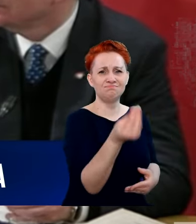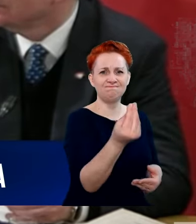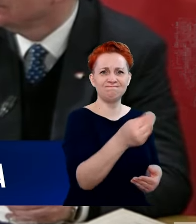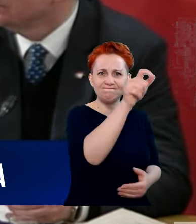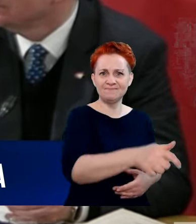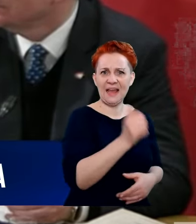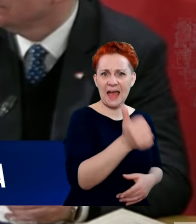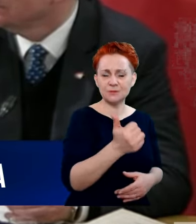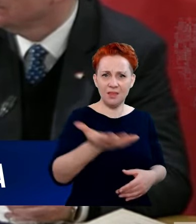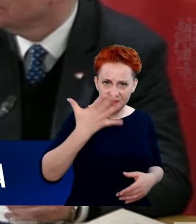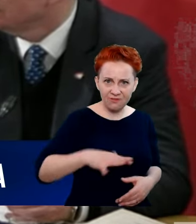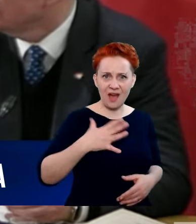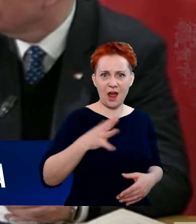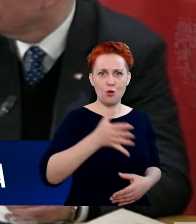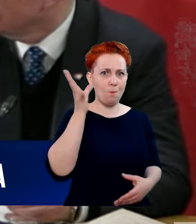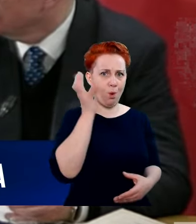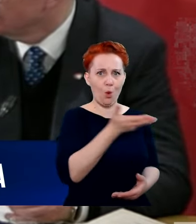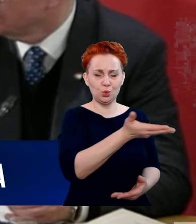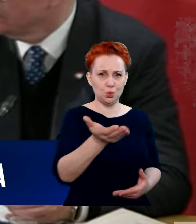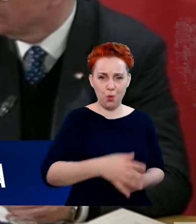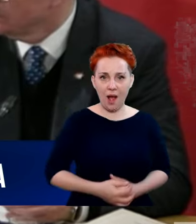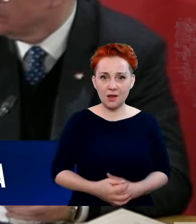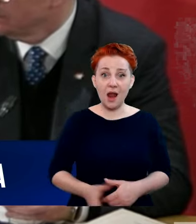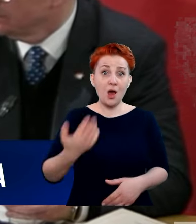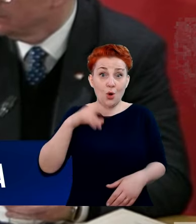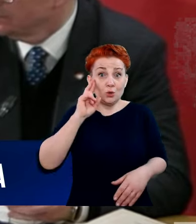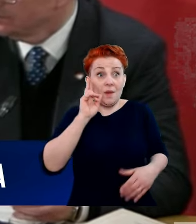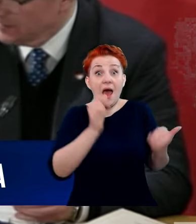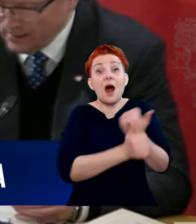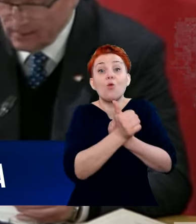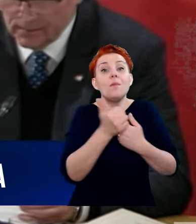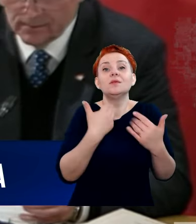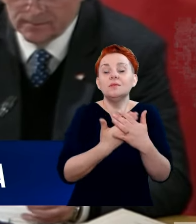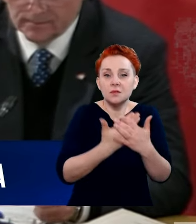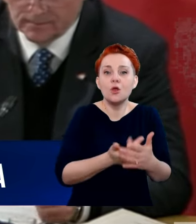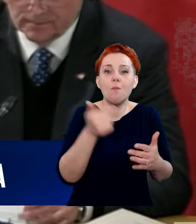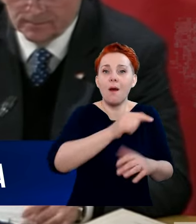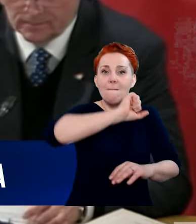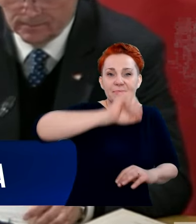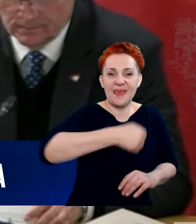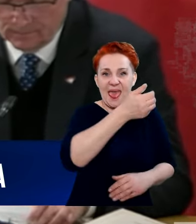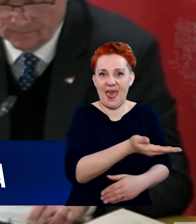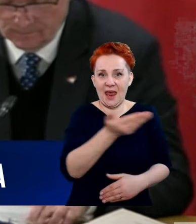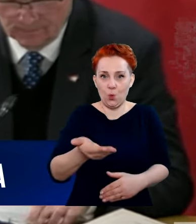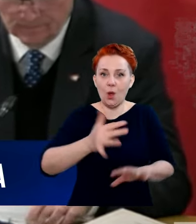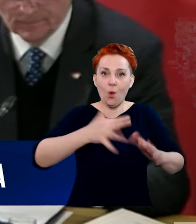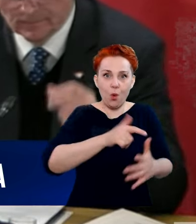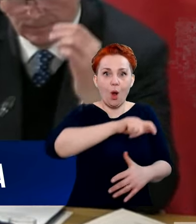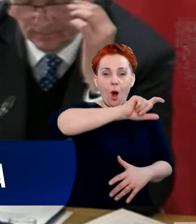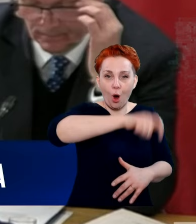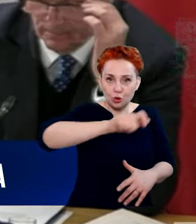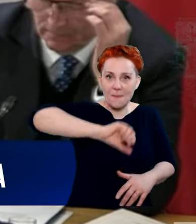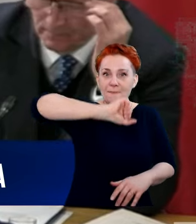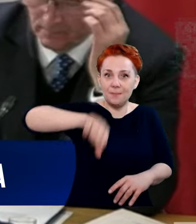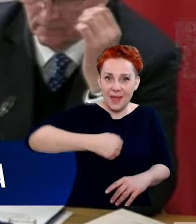pewno warto posłuchać, ale to ja rozumiem, że argumentacja była, że to mają być właściwie biegli. Dokładnie. Jako biegłych, po zapoznaniu